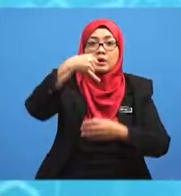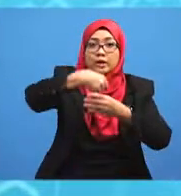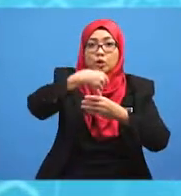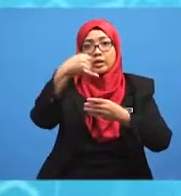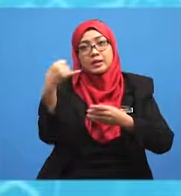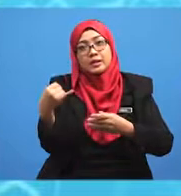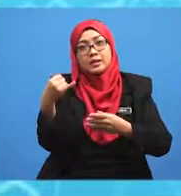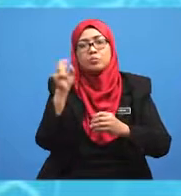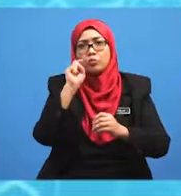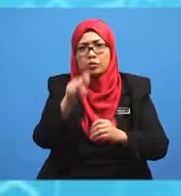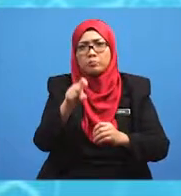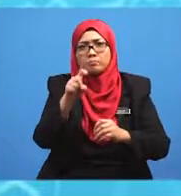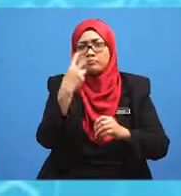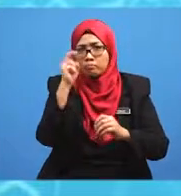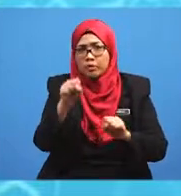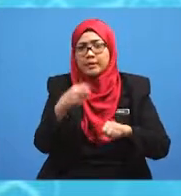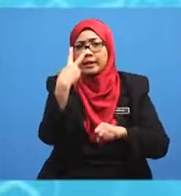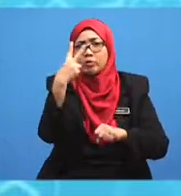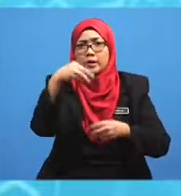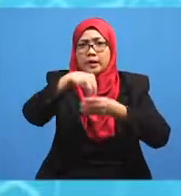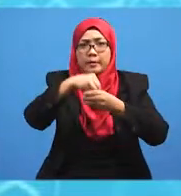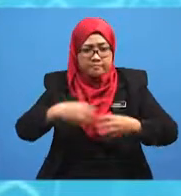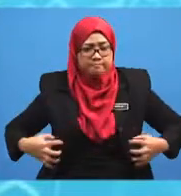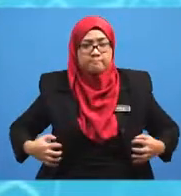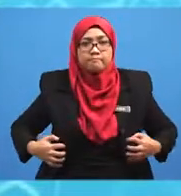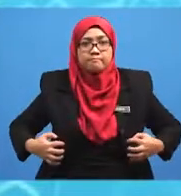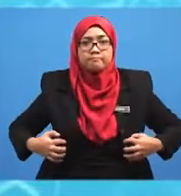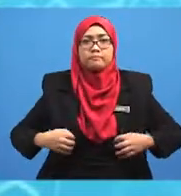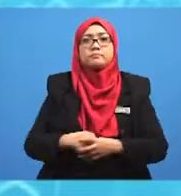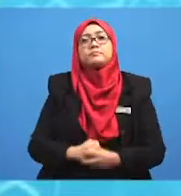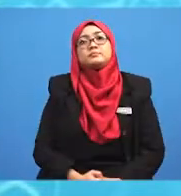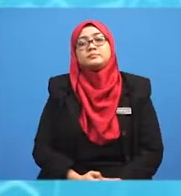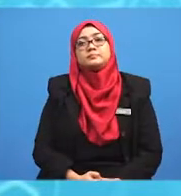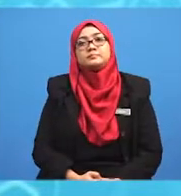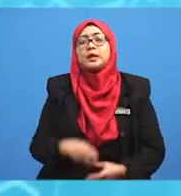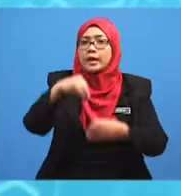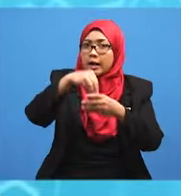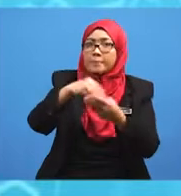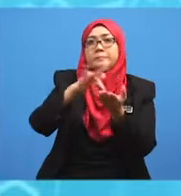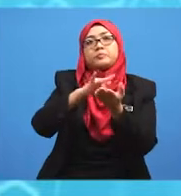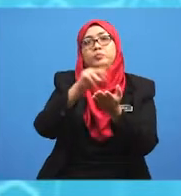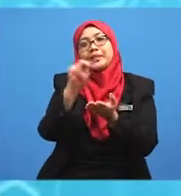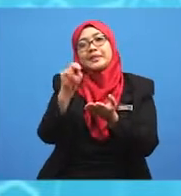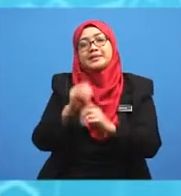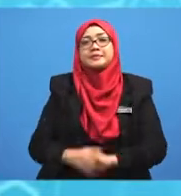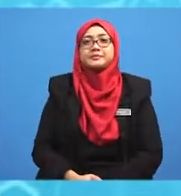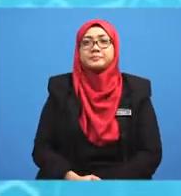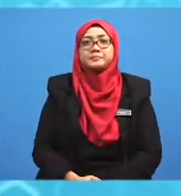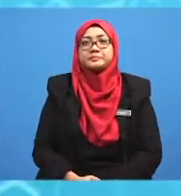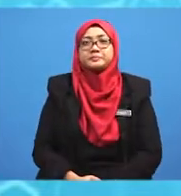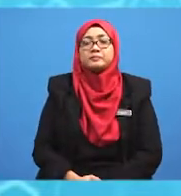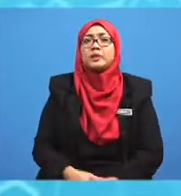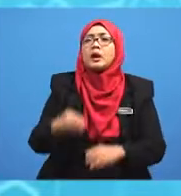tersumbat dan banyak lagi radioisotop lain yang digunakan dalam bidang perubatan. Dalam